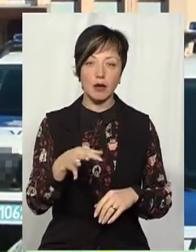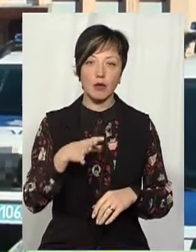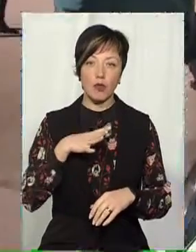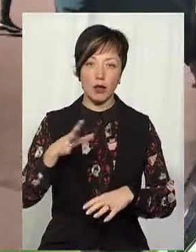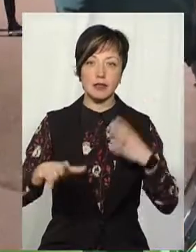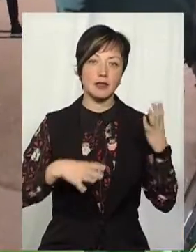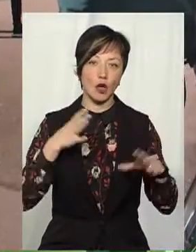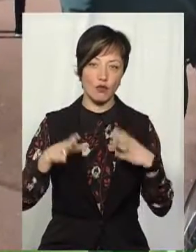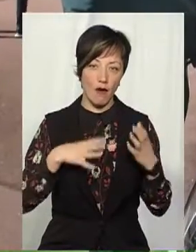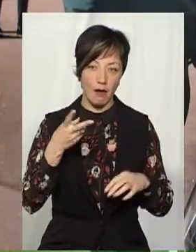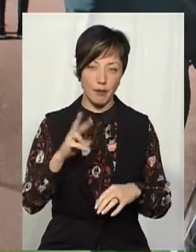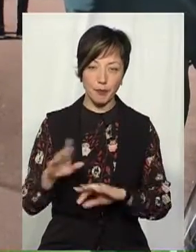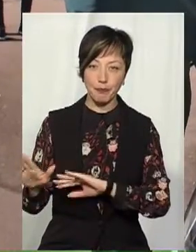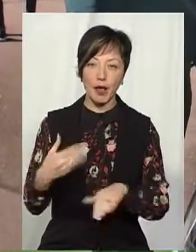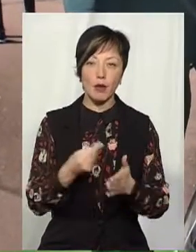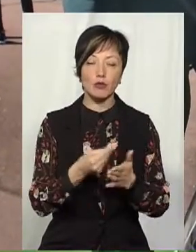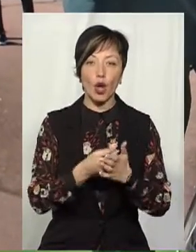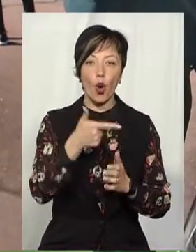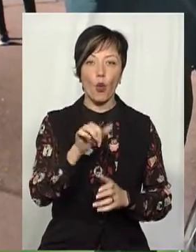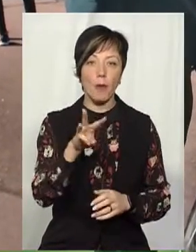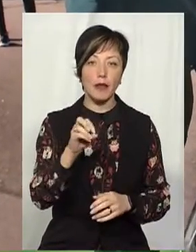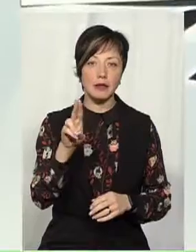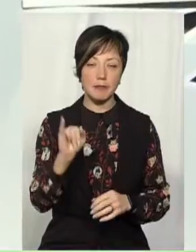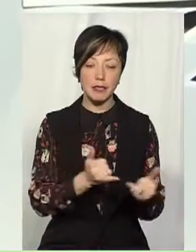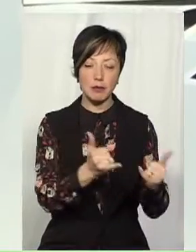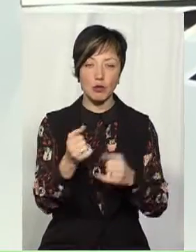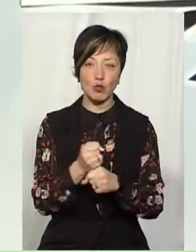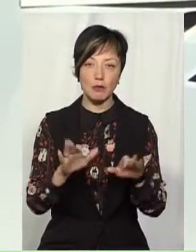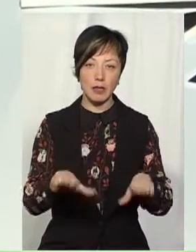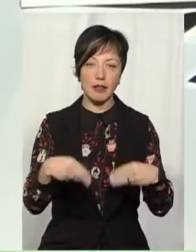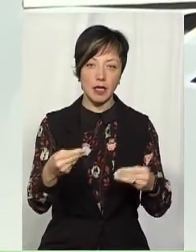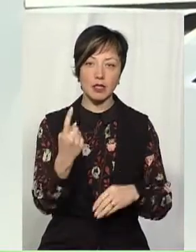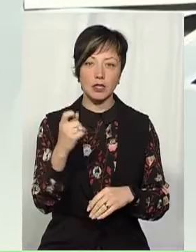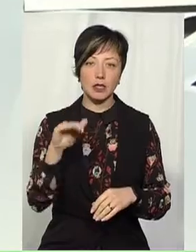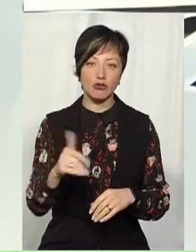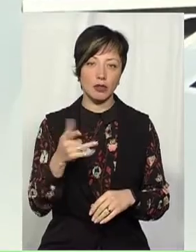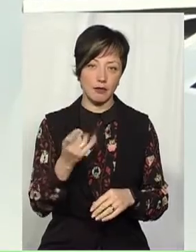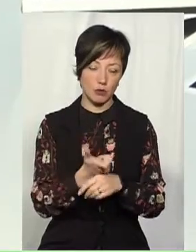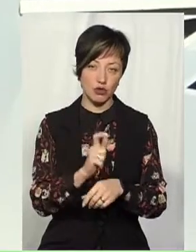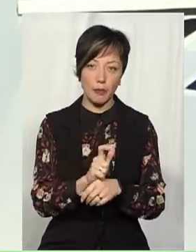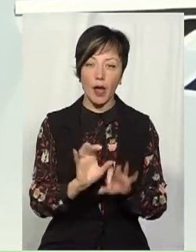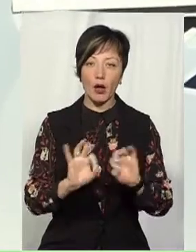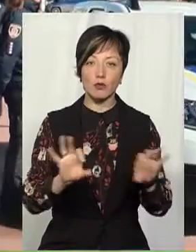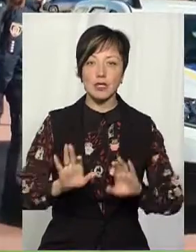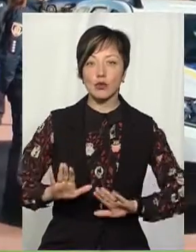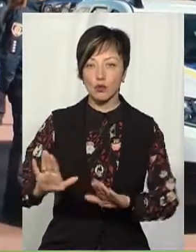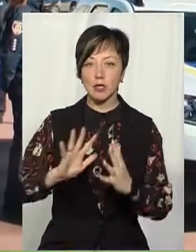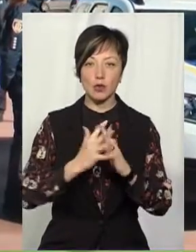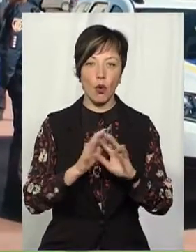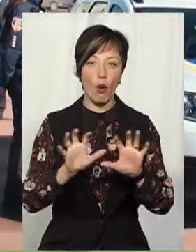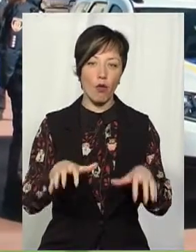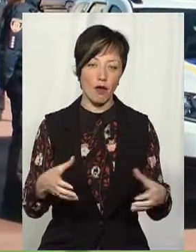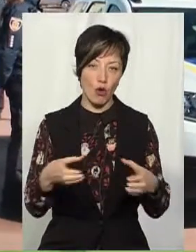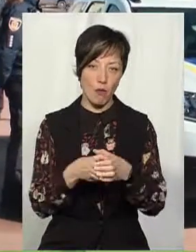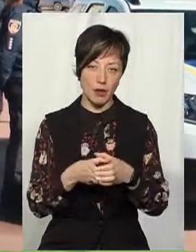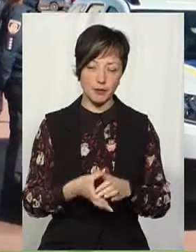проходили стажування. З бюджету Гуменецької ОТГ для забезпечення робочих місць надали більше 100 тисяч гривень. Про це розповів заступник сільського голови